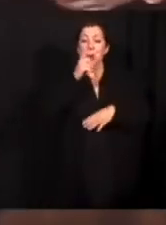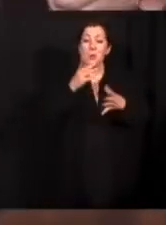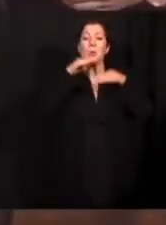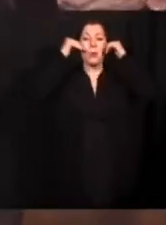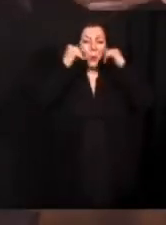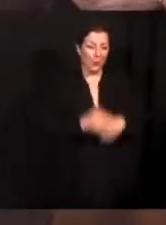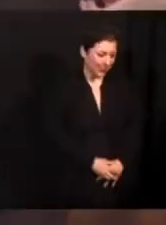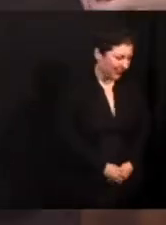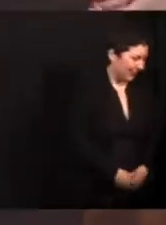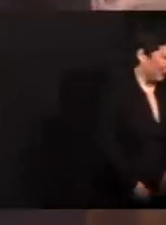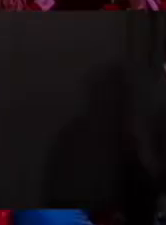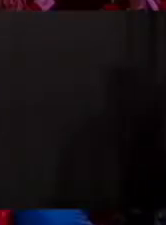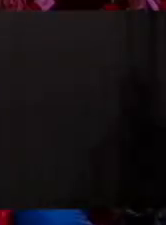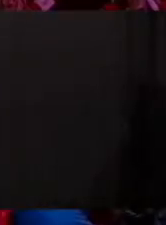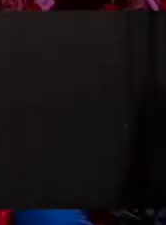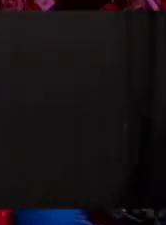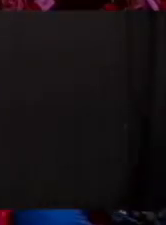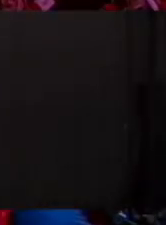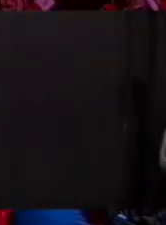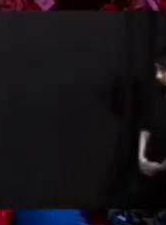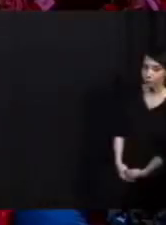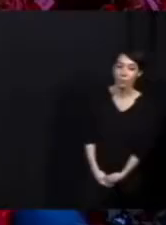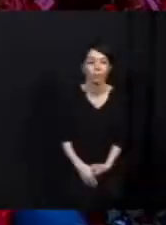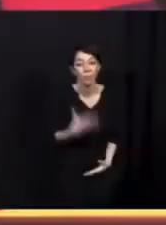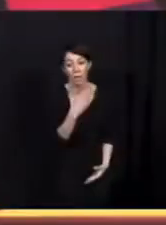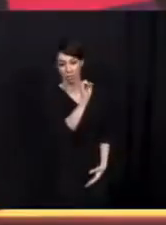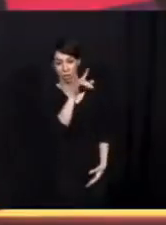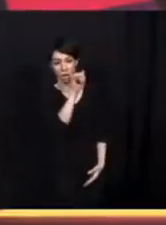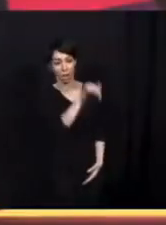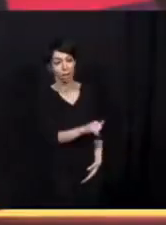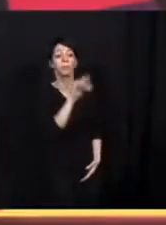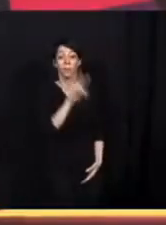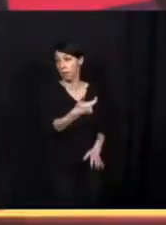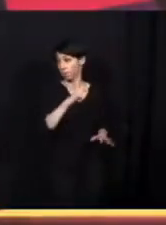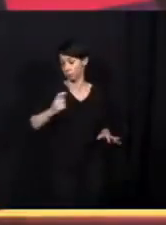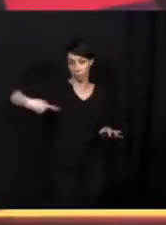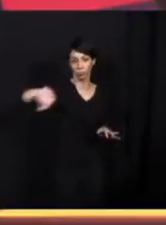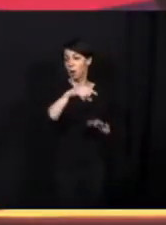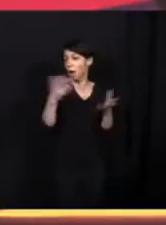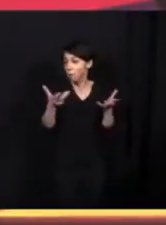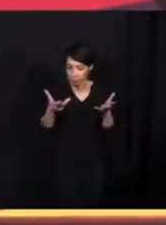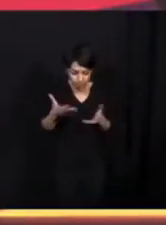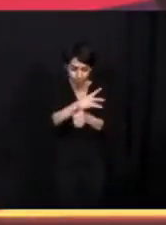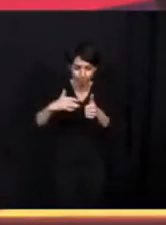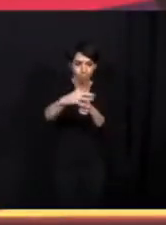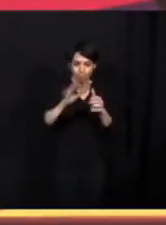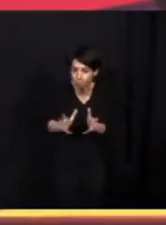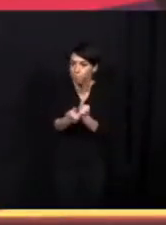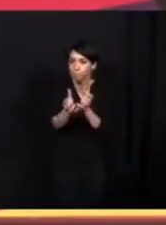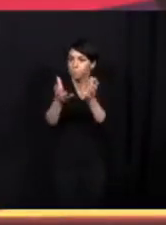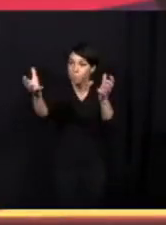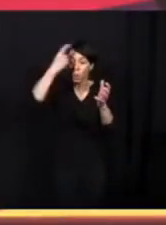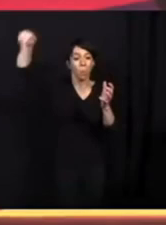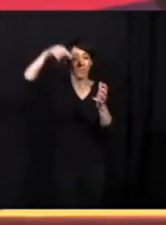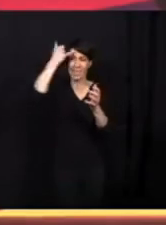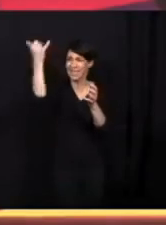Merci Shirley. Alors, nous voulons construire une société libérée des stéréotypes et aussi libérée de la culture du viol, Hélène,